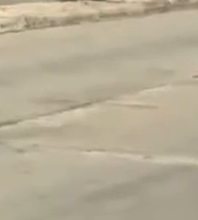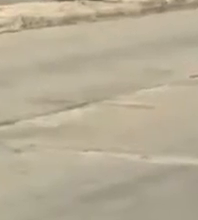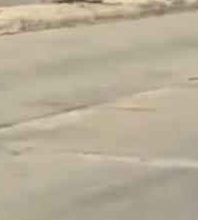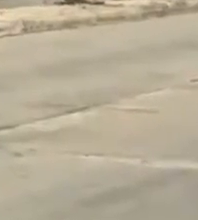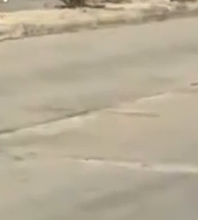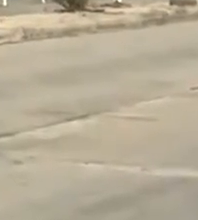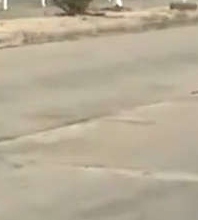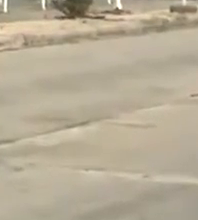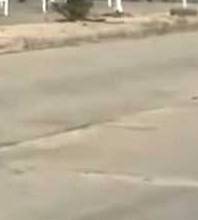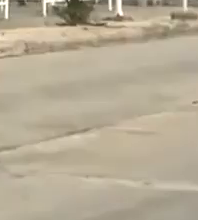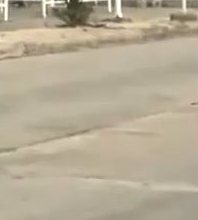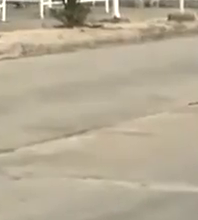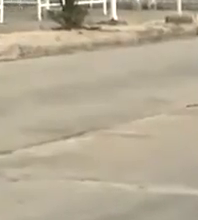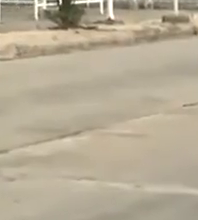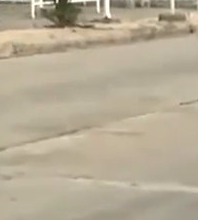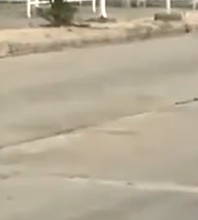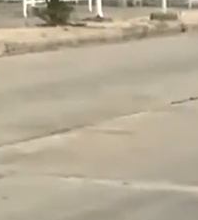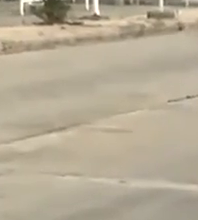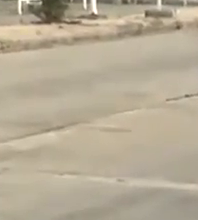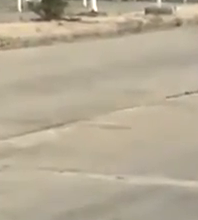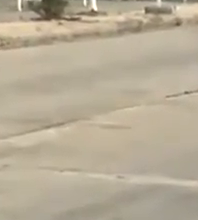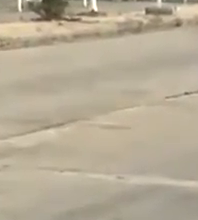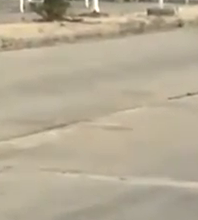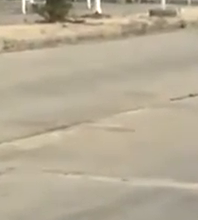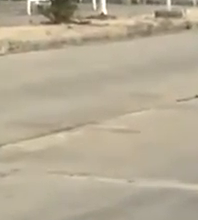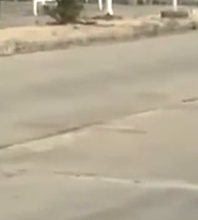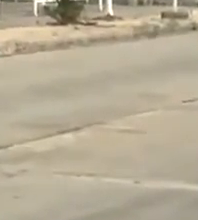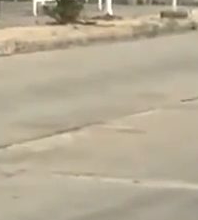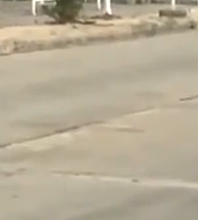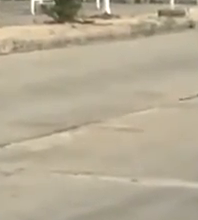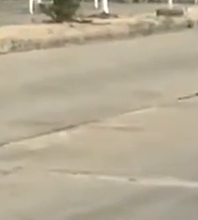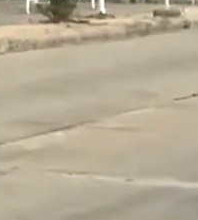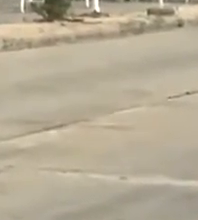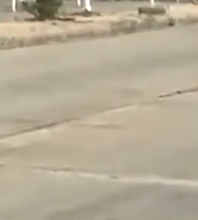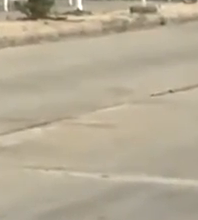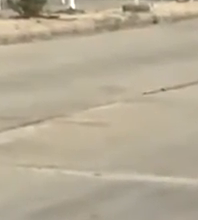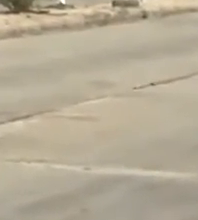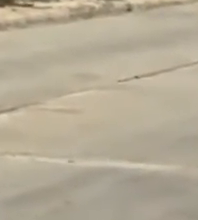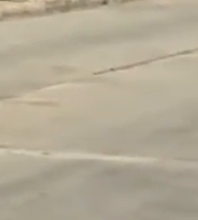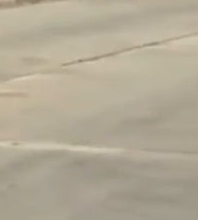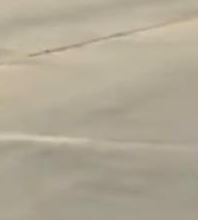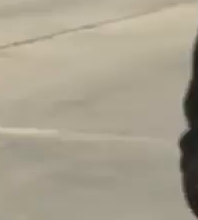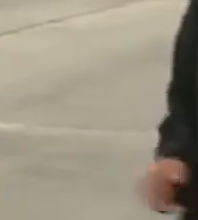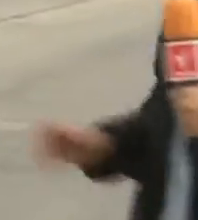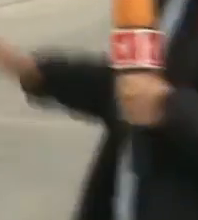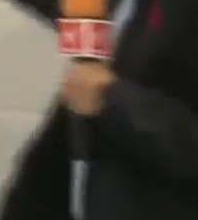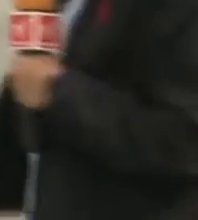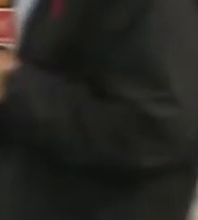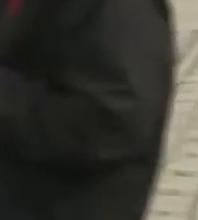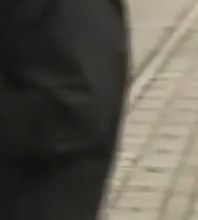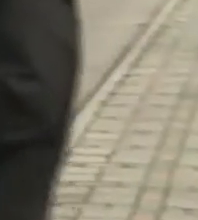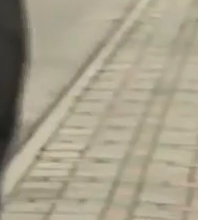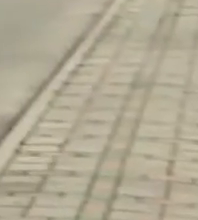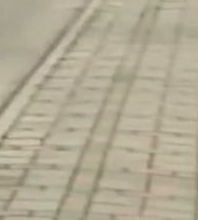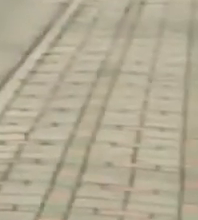และภาพที่คุณผู้ชมเห็นอยู่ในขณะนี้ก็คือสภาพของห้างสรรพสินค้าบิ๊กซีซึ่งได้เปิดกิจการตั้งแต่เมื่อช่วงเช้าที่ผ่านมานะคะด้านหลัง